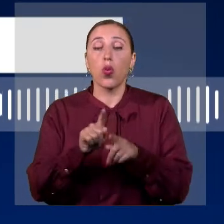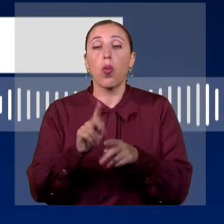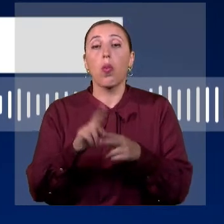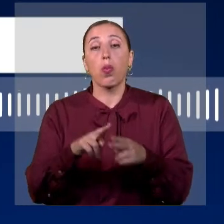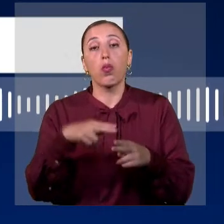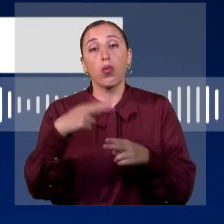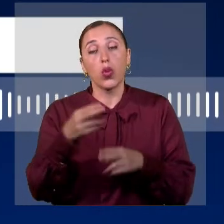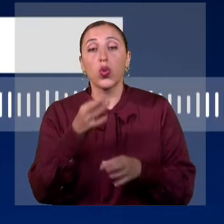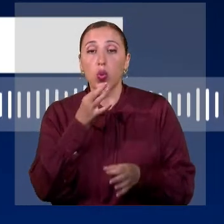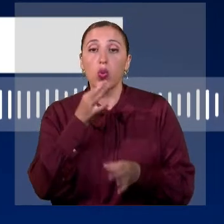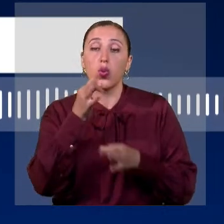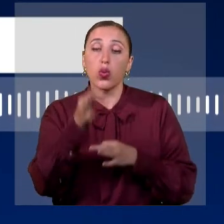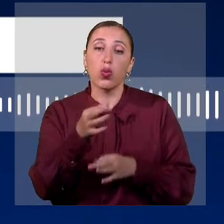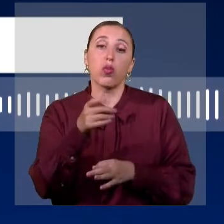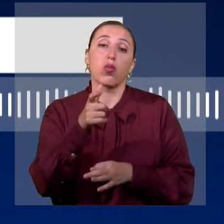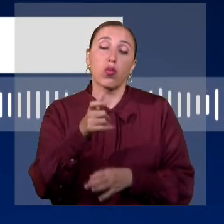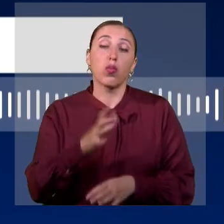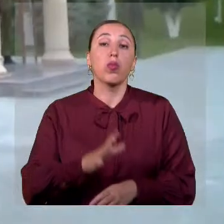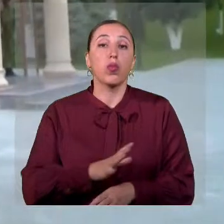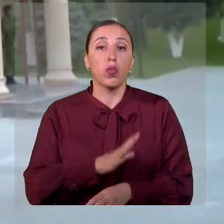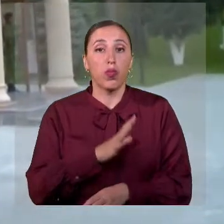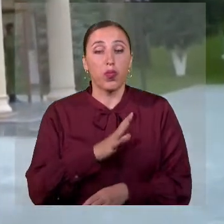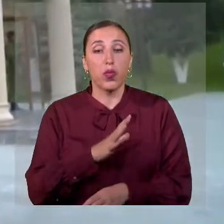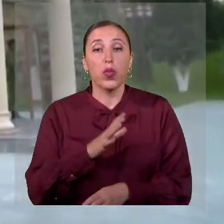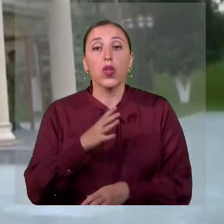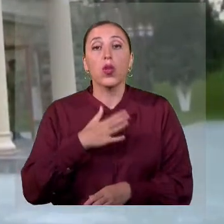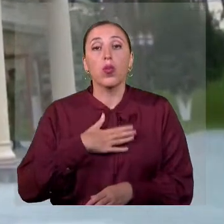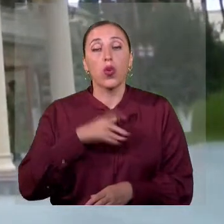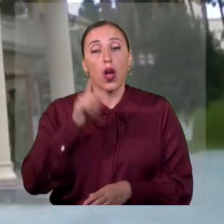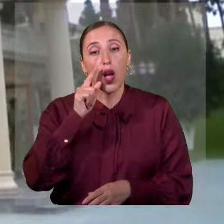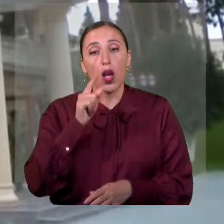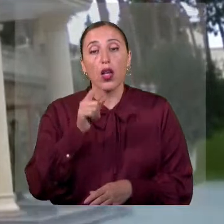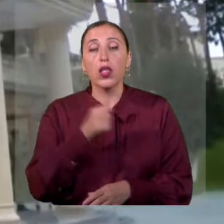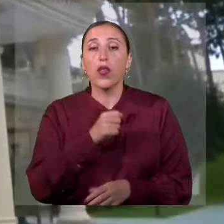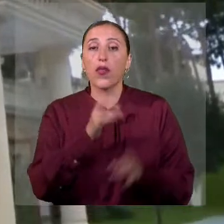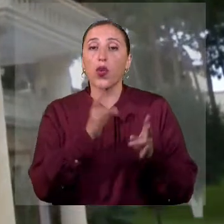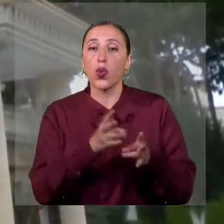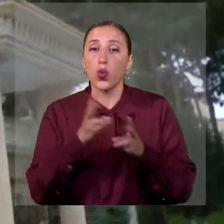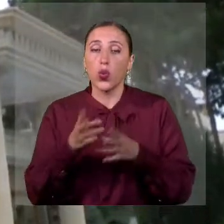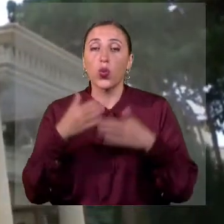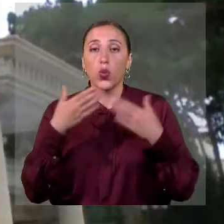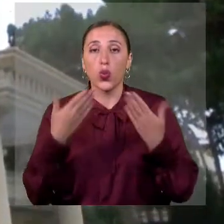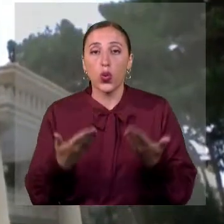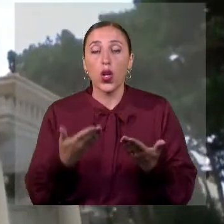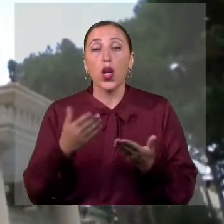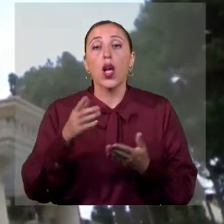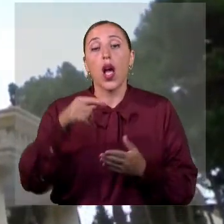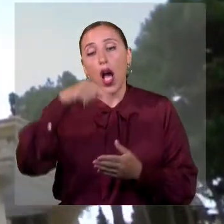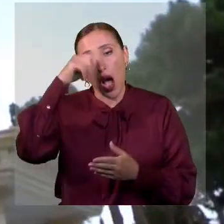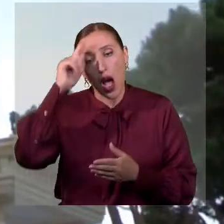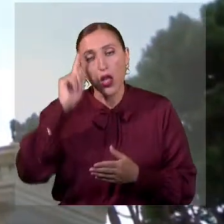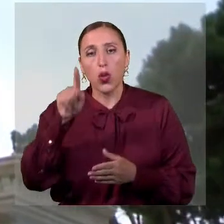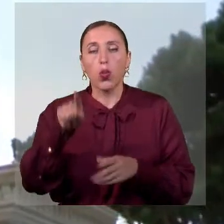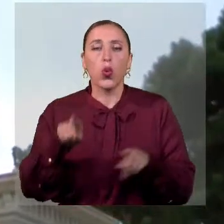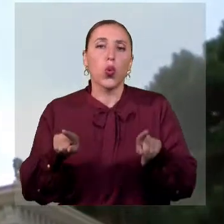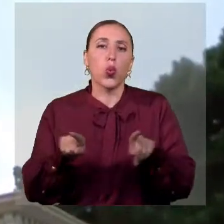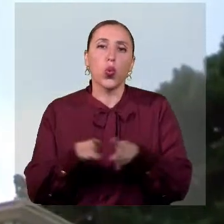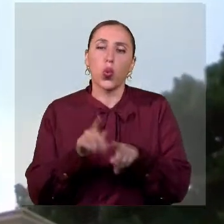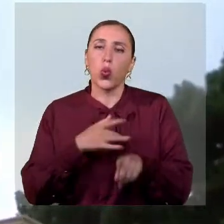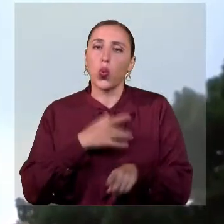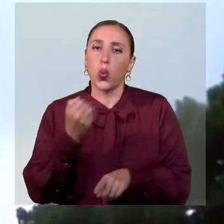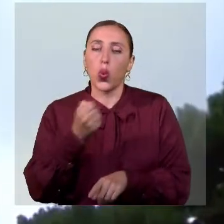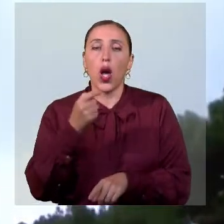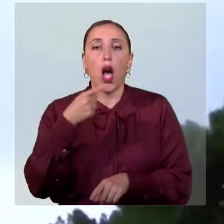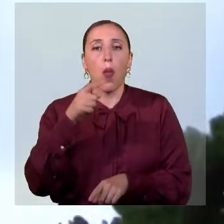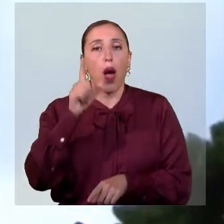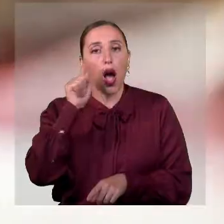կրակը լրացվեց։ Հայկական կողմում կորուստներ չկան։ Այսօր հերթական անգամ ադրբեջանական կողմը պնդել է, որ հայկական կողմը գնդակոծում է, այս անգամ